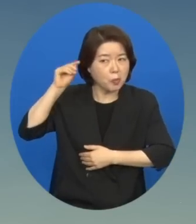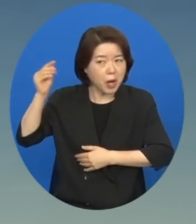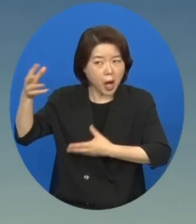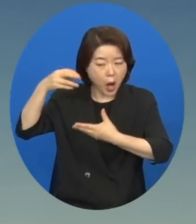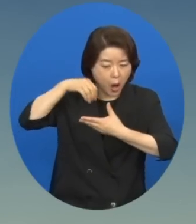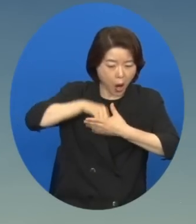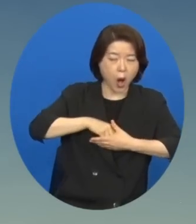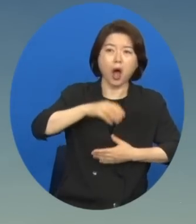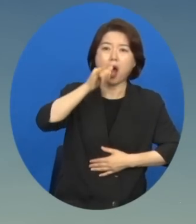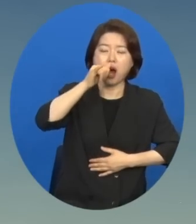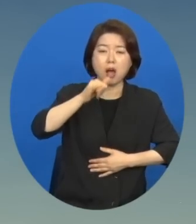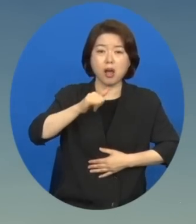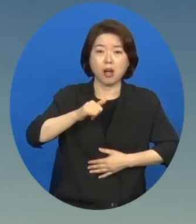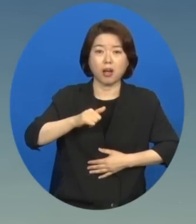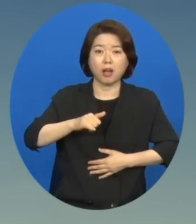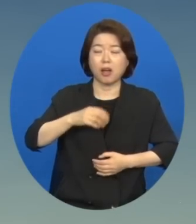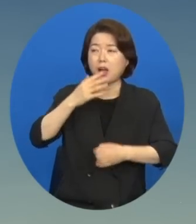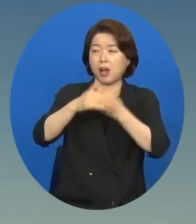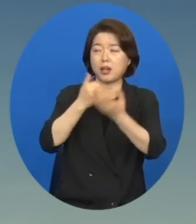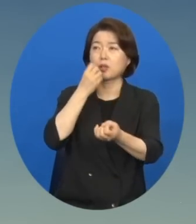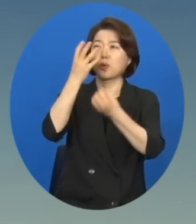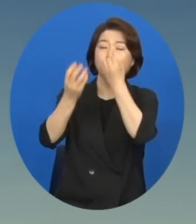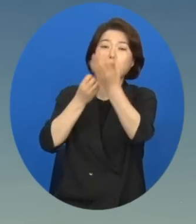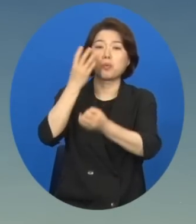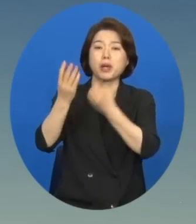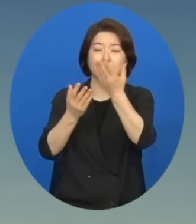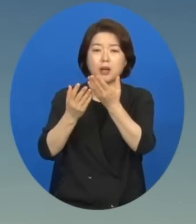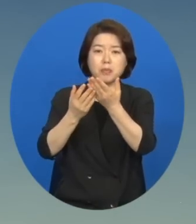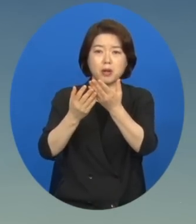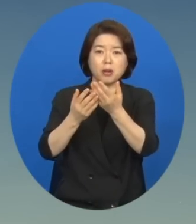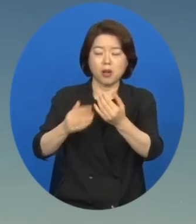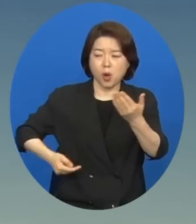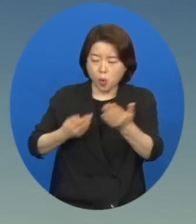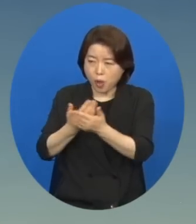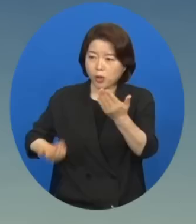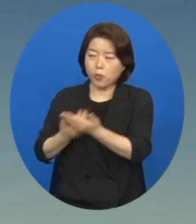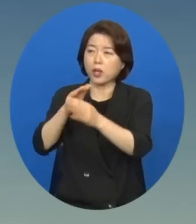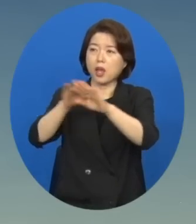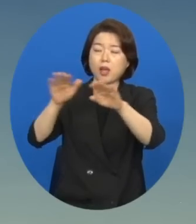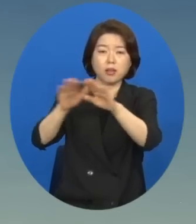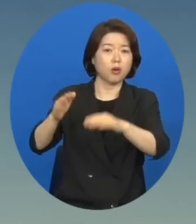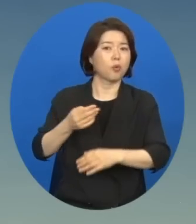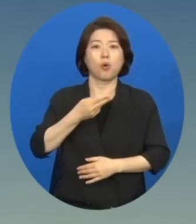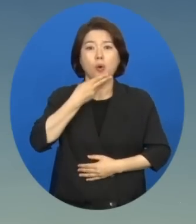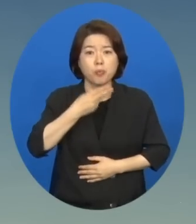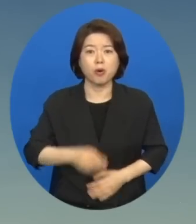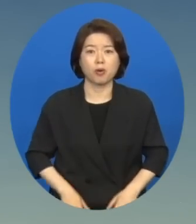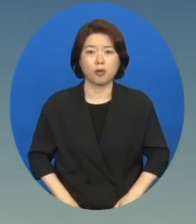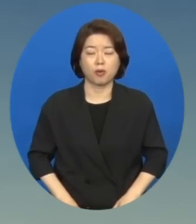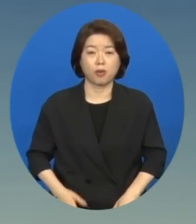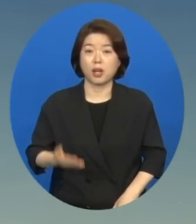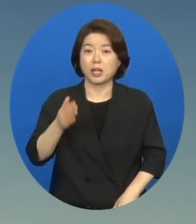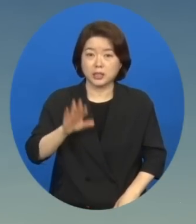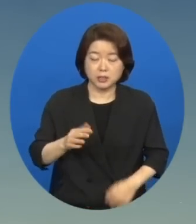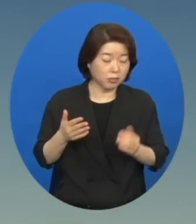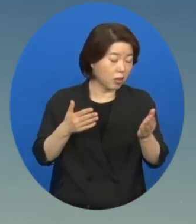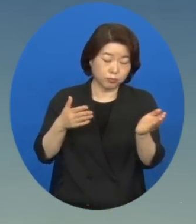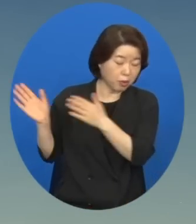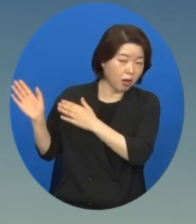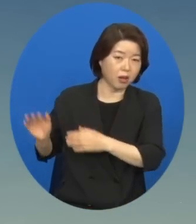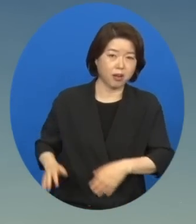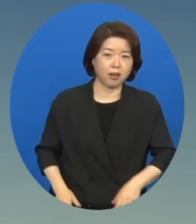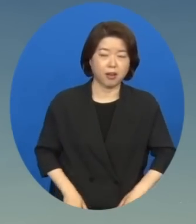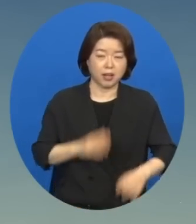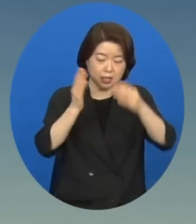품었어요 라고 하나님께 고백하며 넘어가는 일이 그렇게도 없는 거예요. 그러면서 어느새 성도의